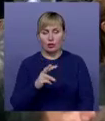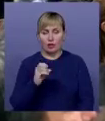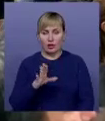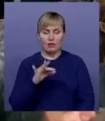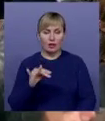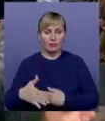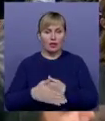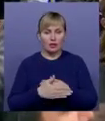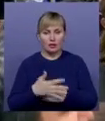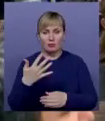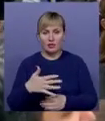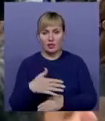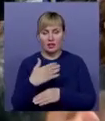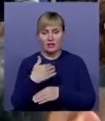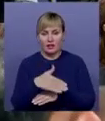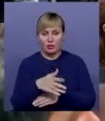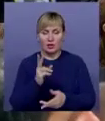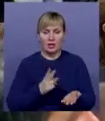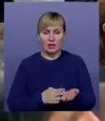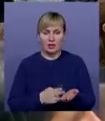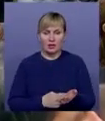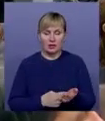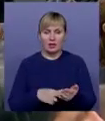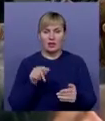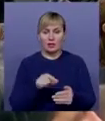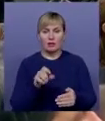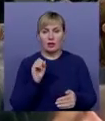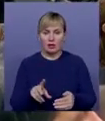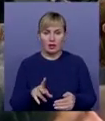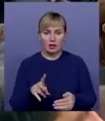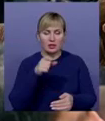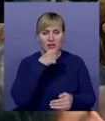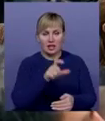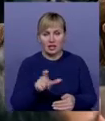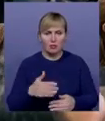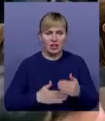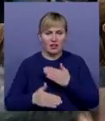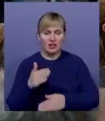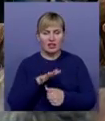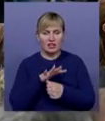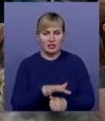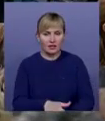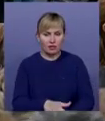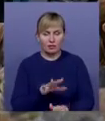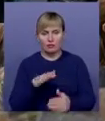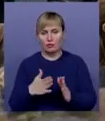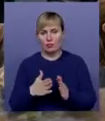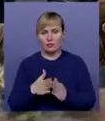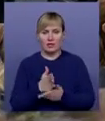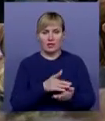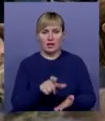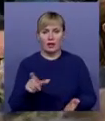приложила 50 видео доказательств того как над стариками инвалидами изливаются в доме ветеранов